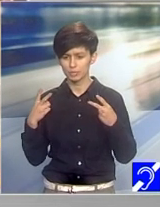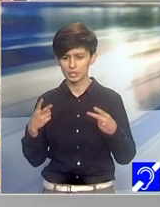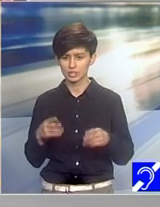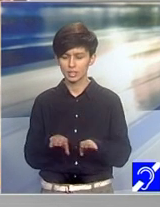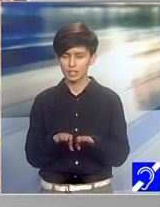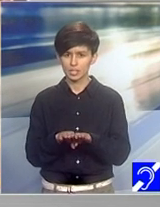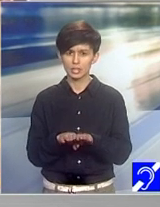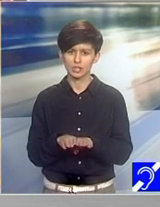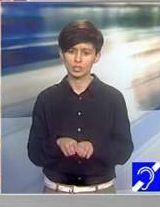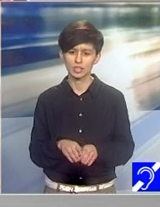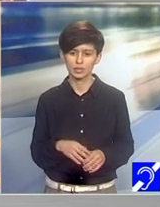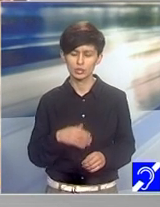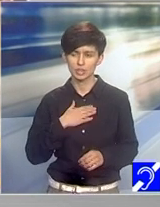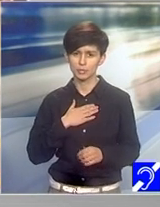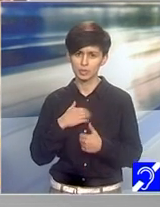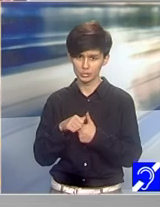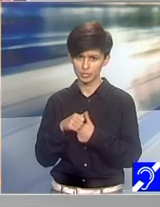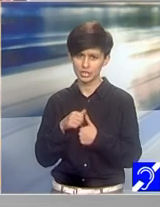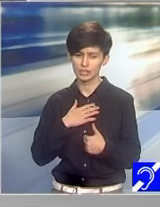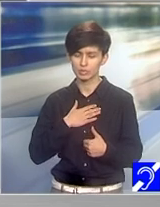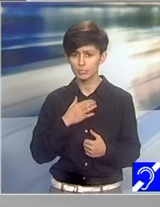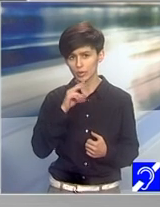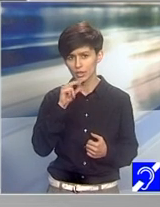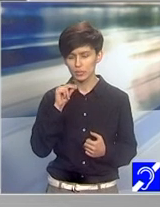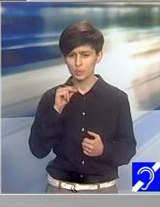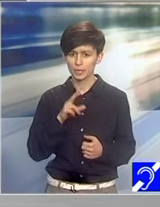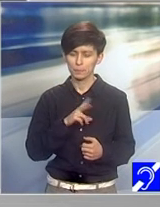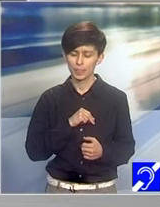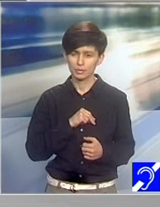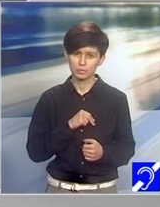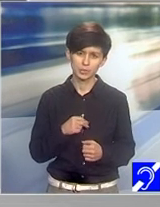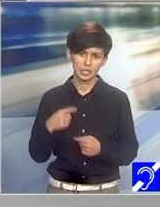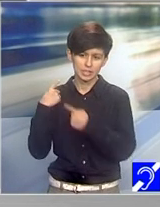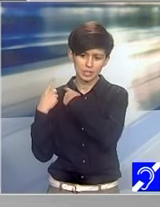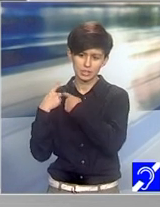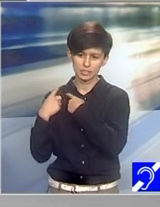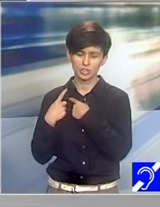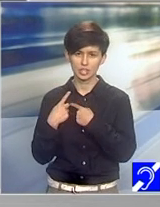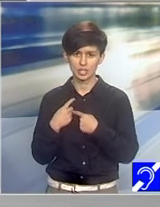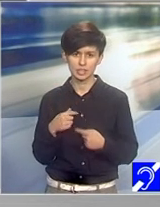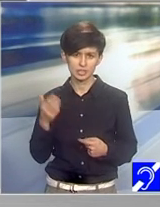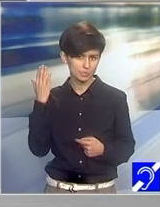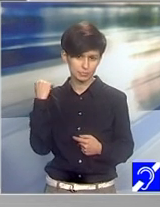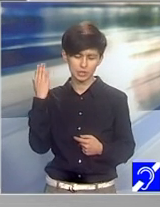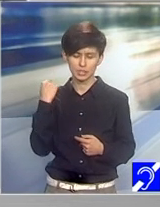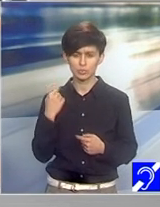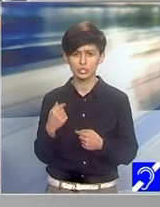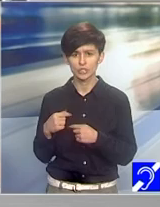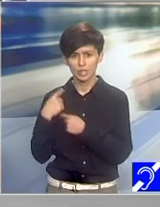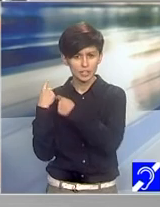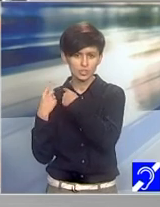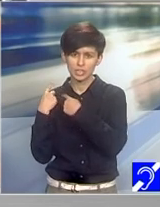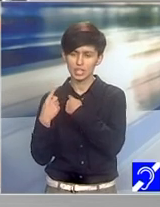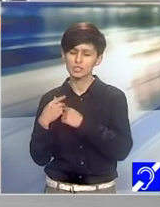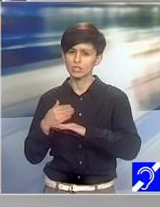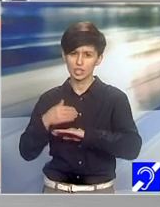prietenul dr. Tudor Sălăgean vorbea de un merit, sigur, și al generației pașoptiste, dar și al generațiilor anterioare, care, mai